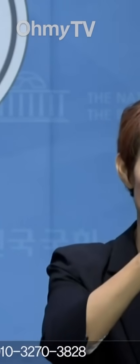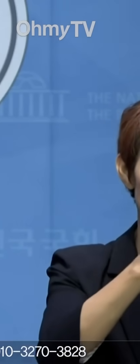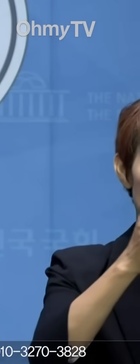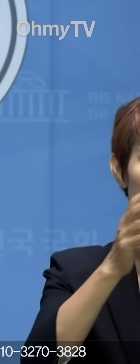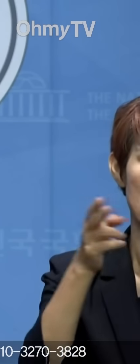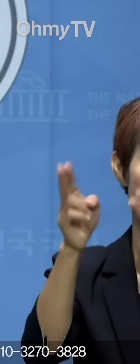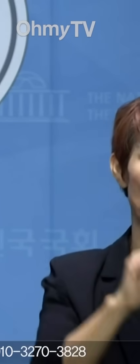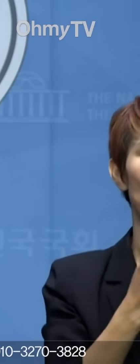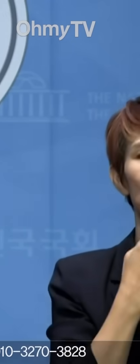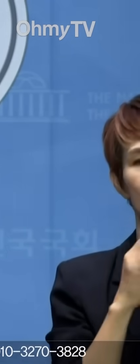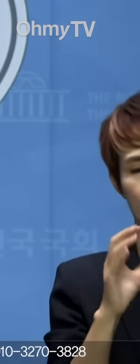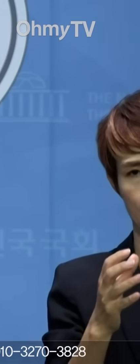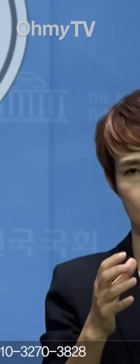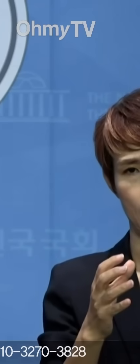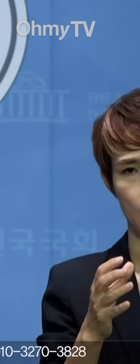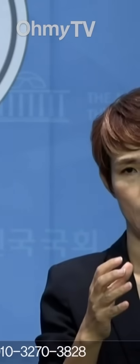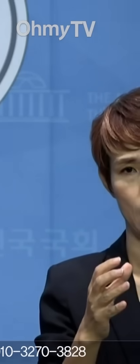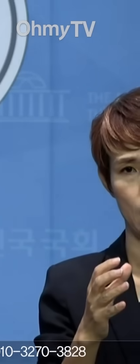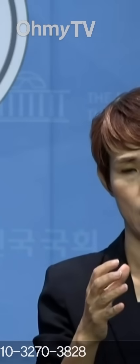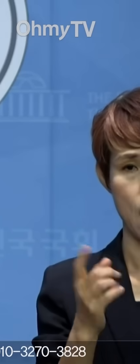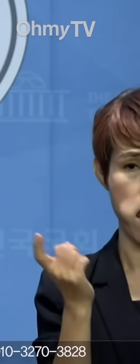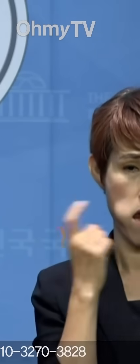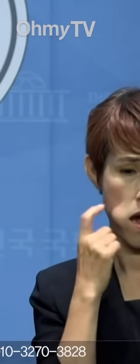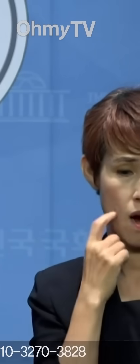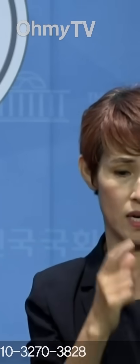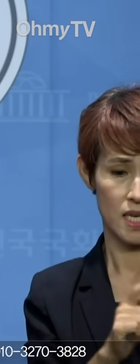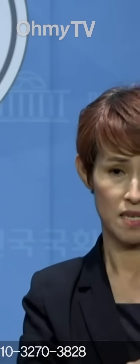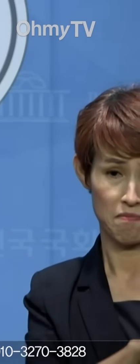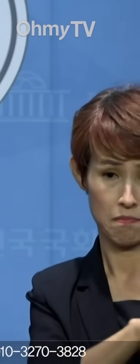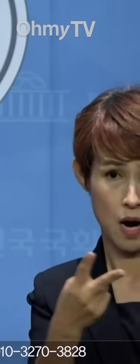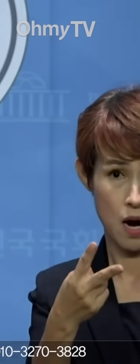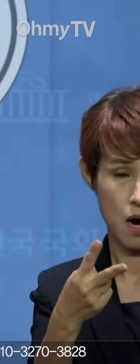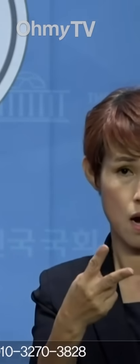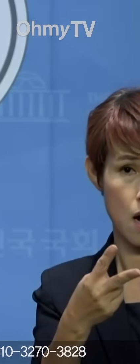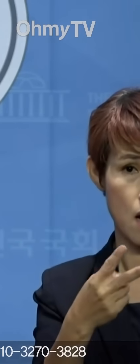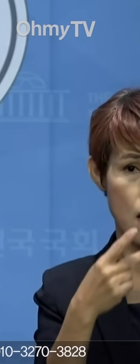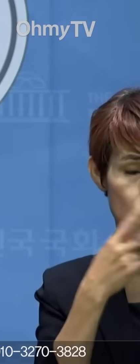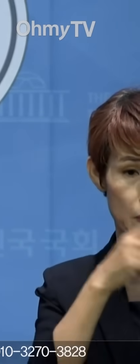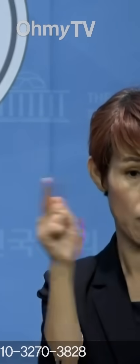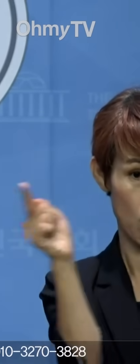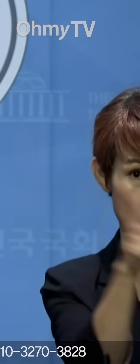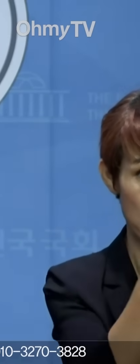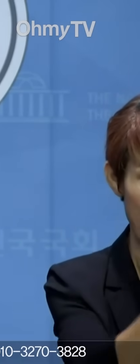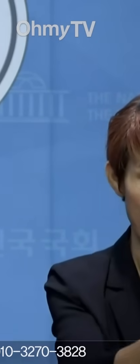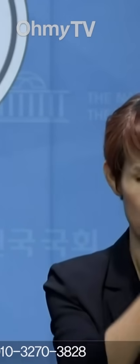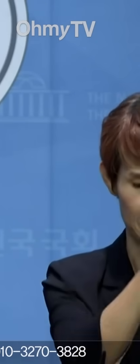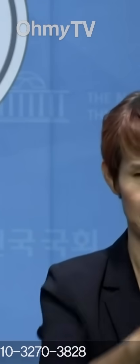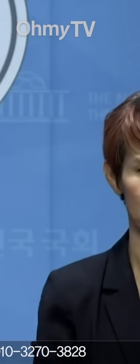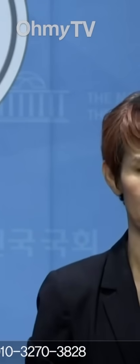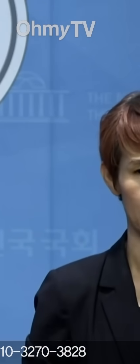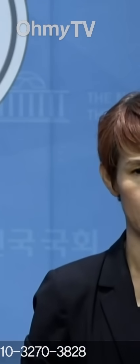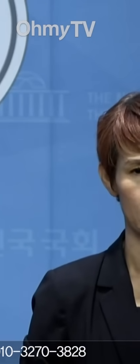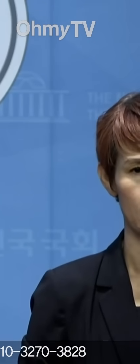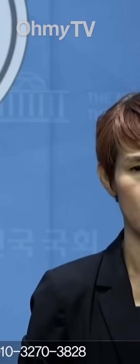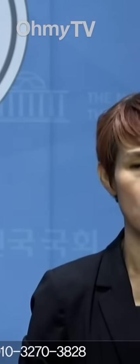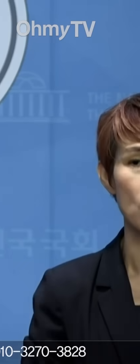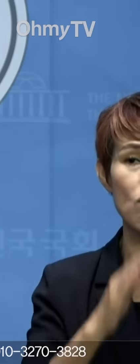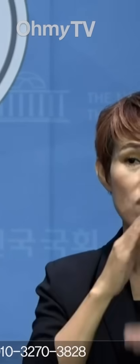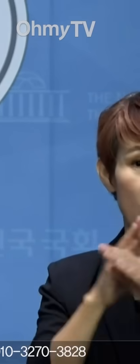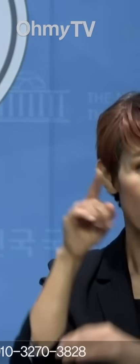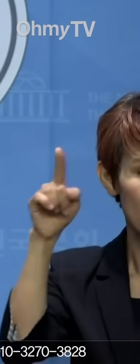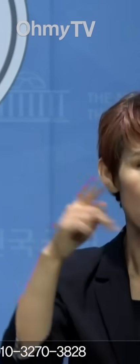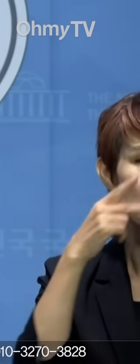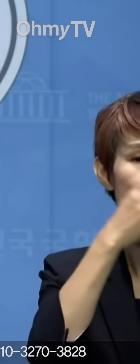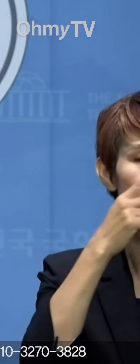비수교국이기 때문에 누구도 위장 신분으로 출입국을 할 수 없습니다. 북한에는